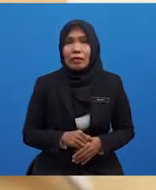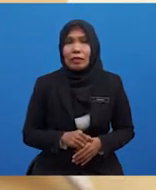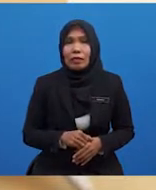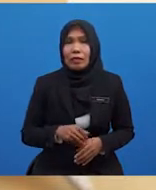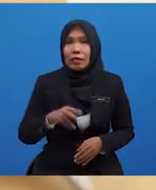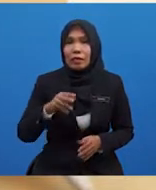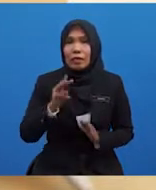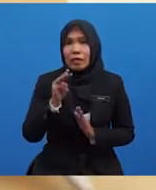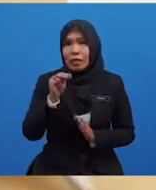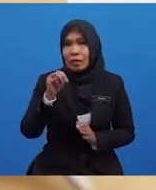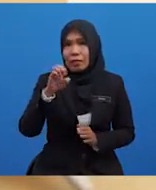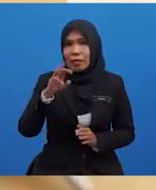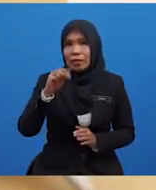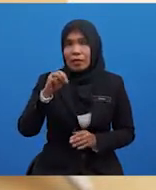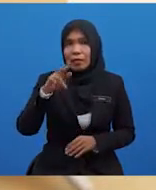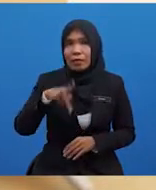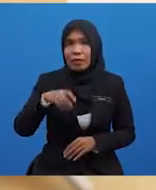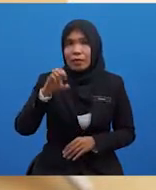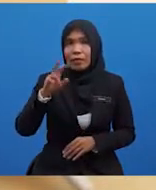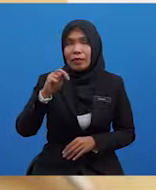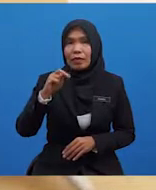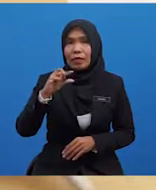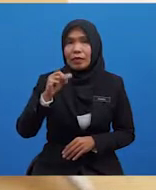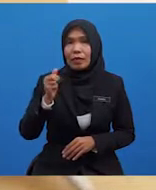dari negara-negara ASEAN ke Malaysia.